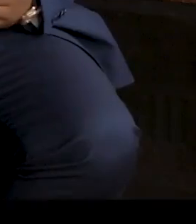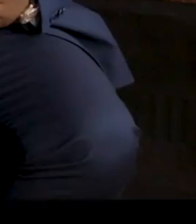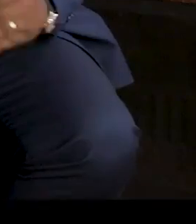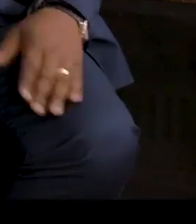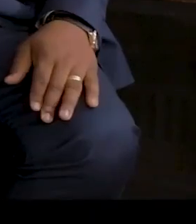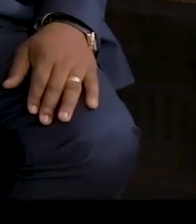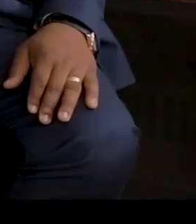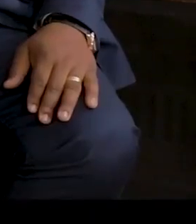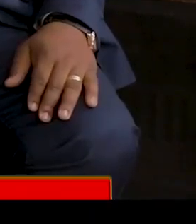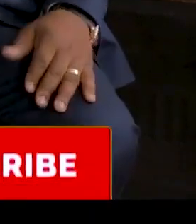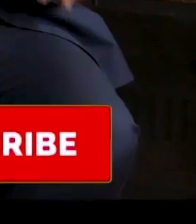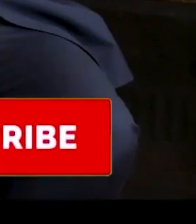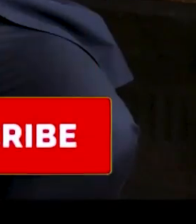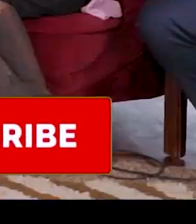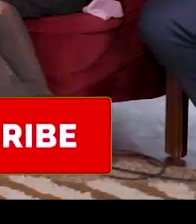tewe